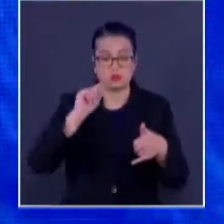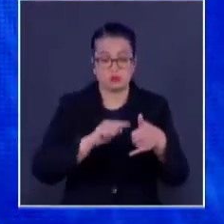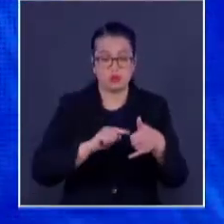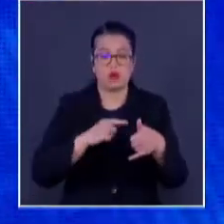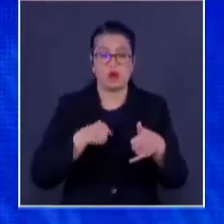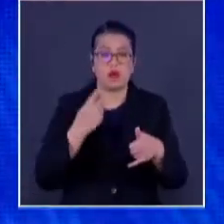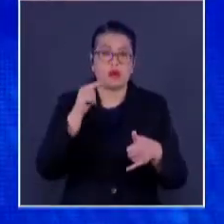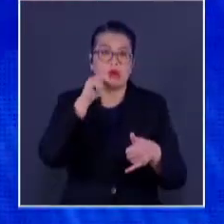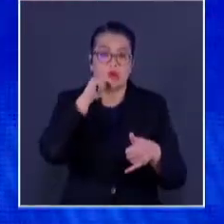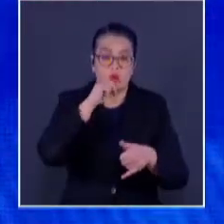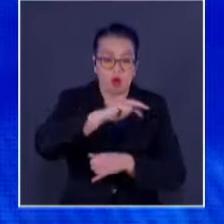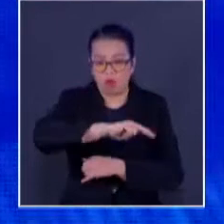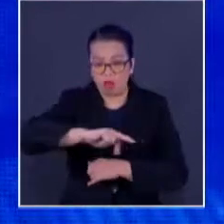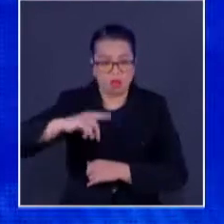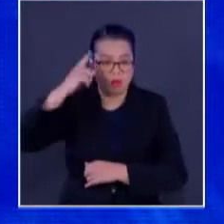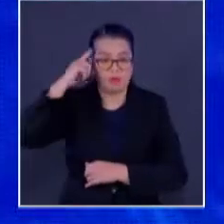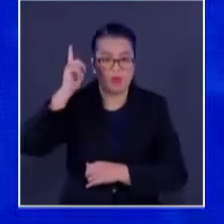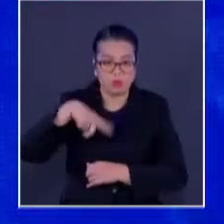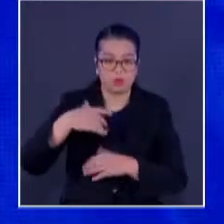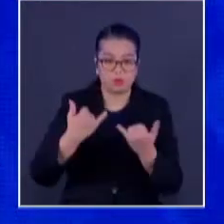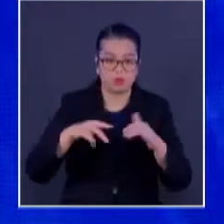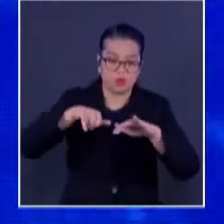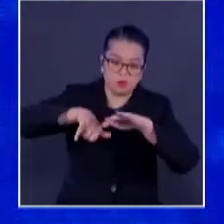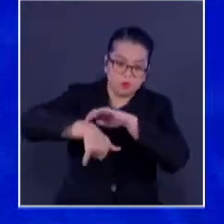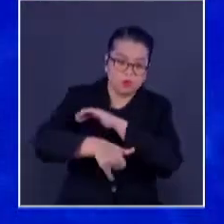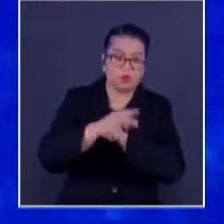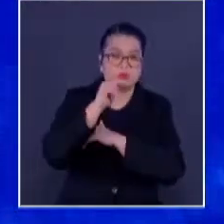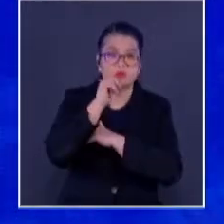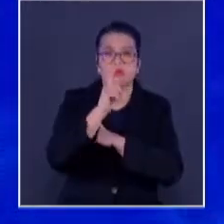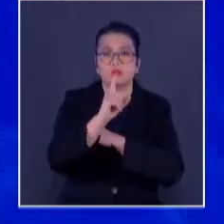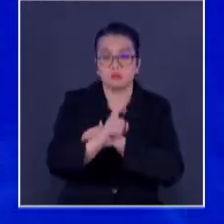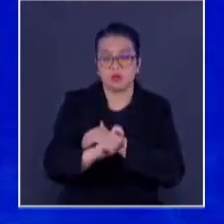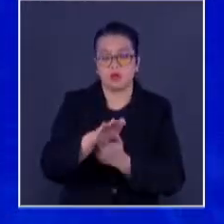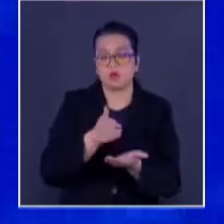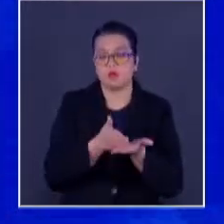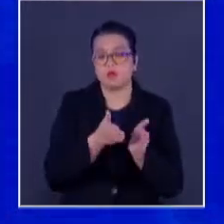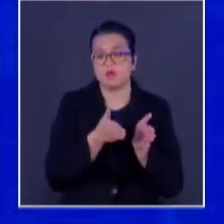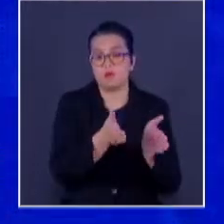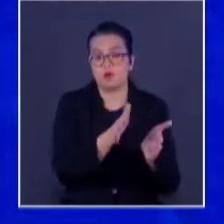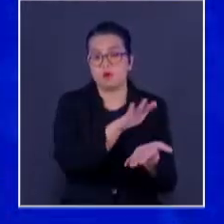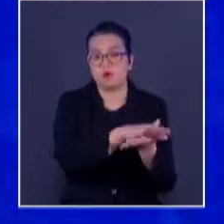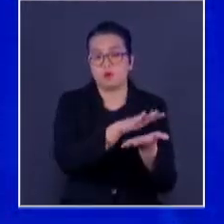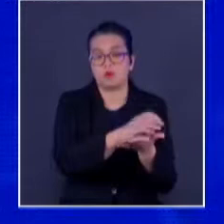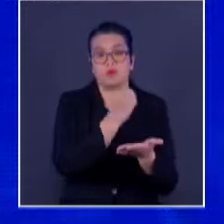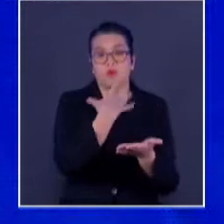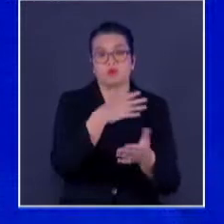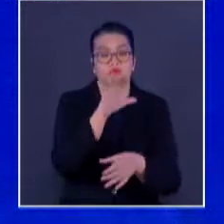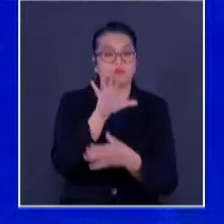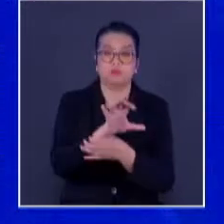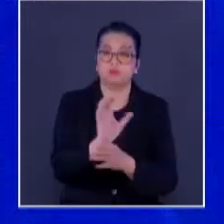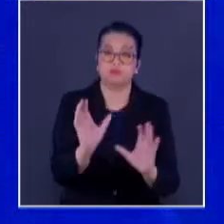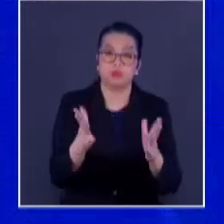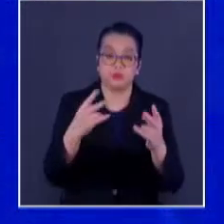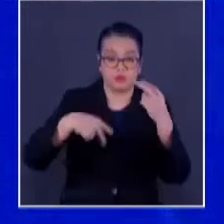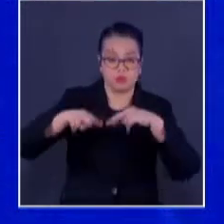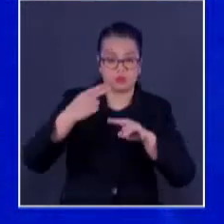ทั้งที่ว่ายน้ำไม่เป็นจมน้ำเสียชีวิตตอนนี้ข้อมูลแบ่งเป็น2ฝ่ายฝ่ายโรงเรียนเนี่ยบอกว่าไม่ได้มีการบังคับและมีการตรว